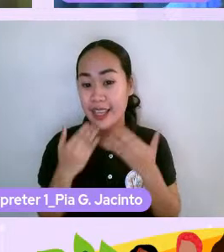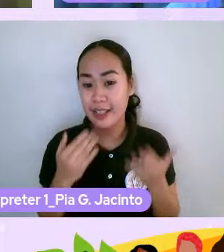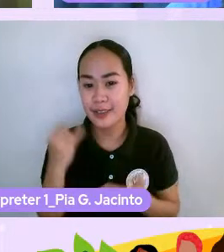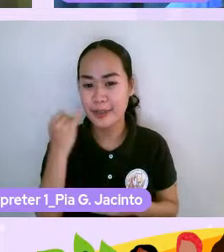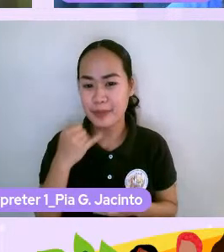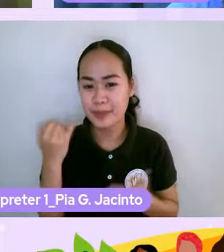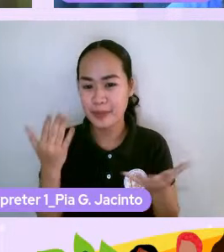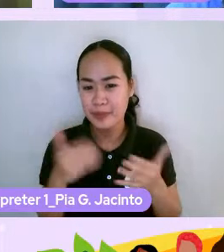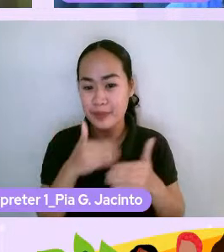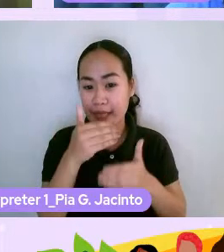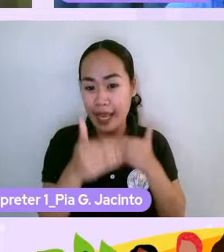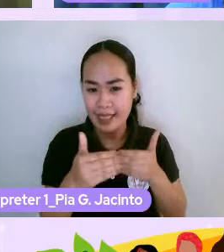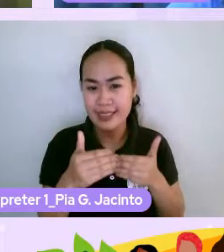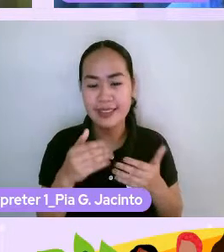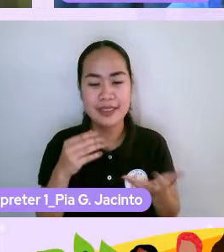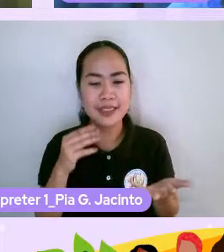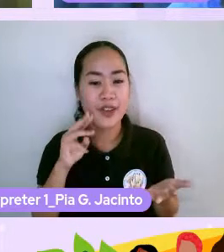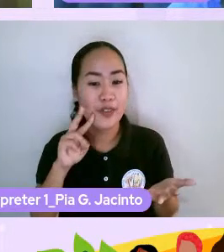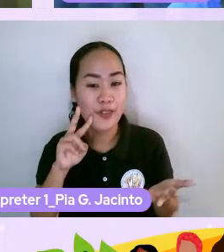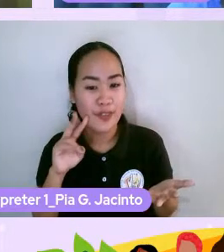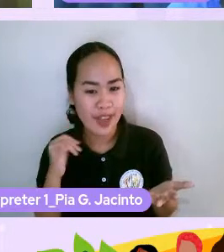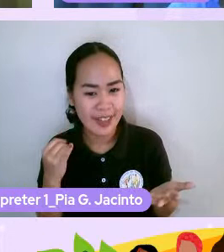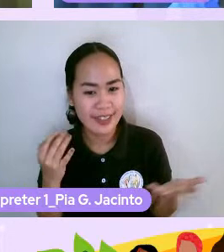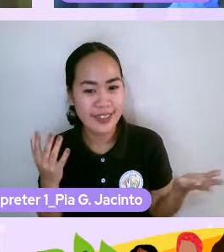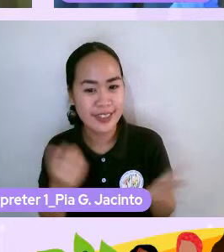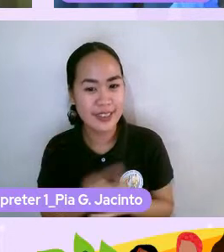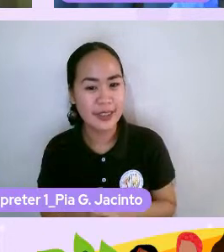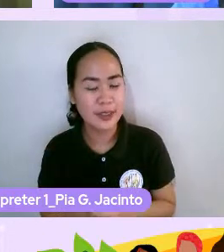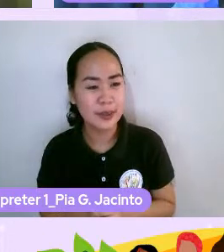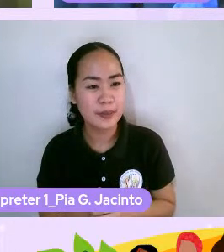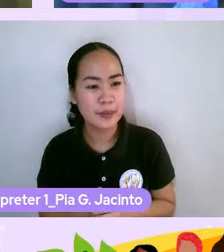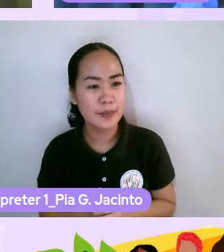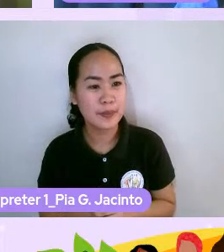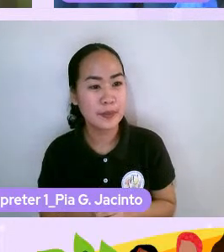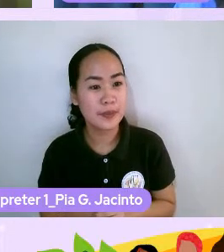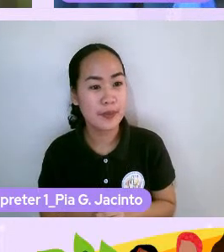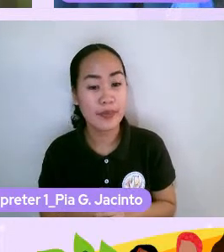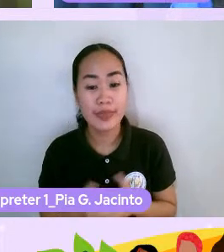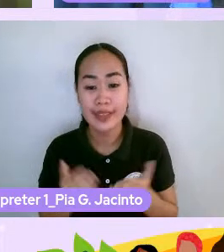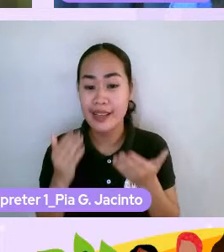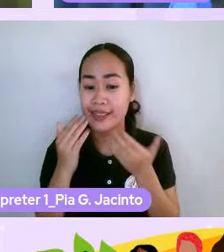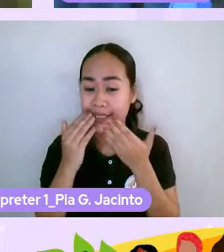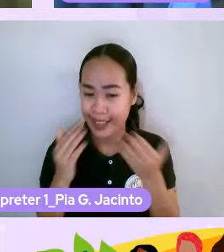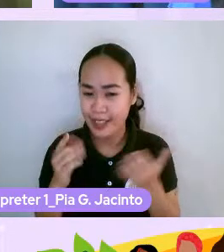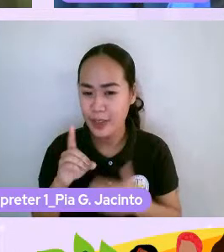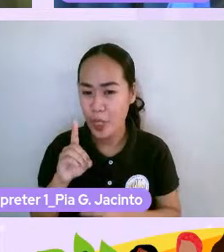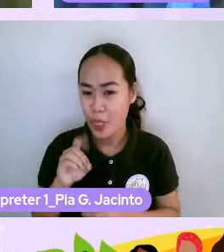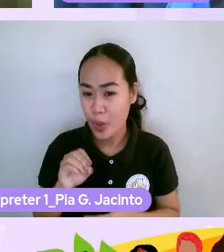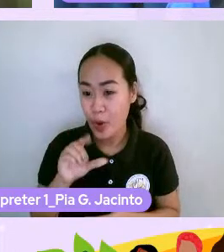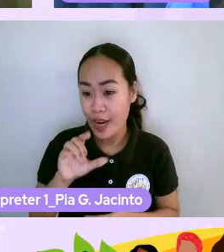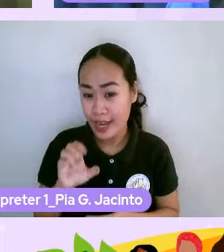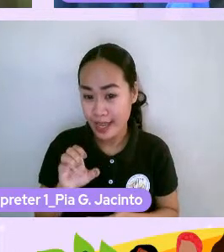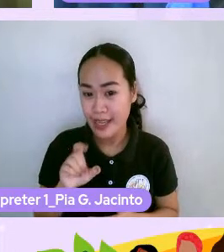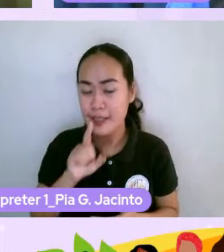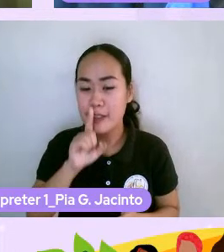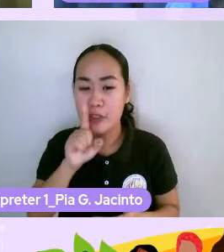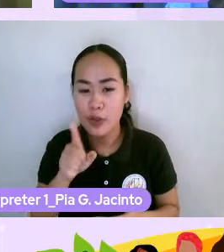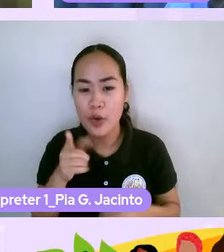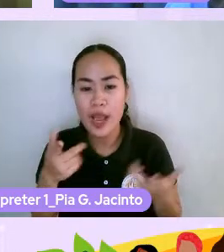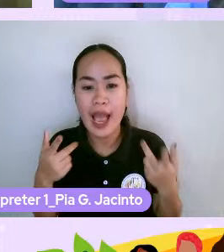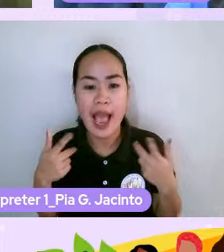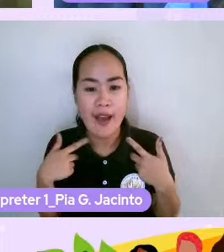Vange. Okay, salamat. So ang Department of Labor and Employment through the Bureau of